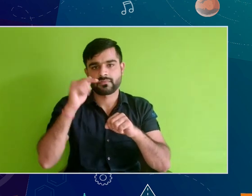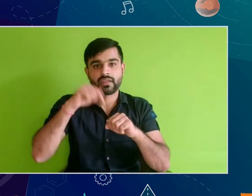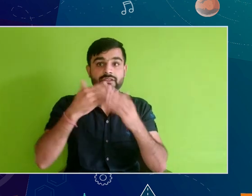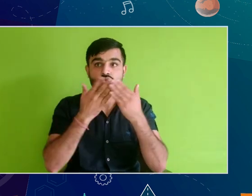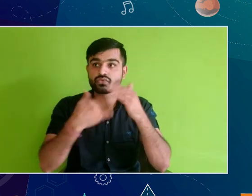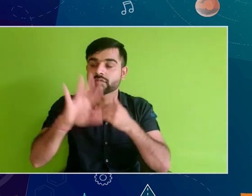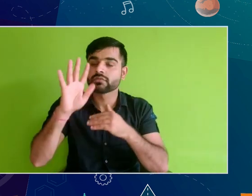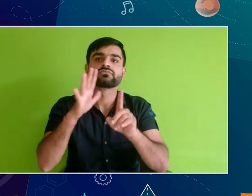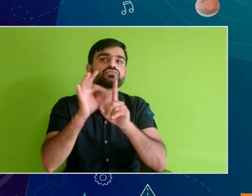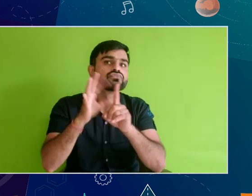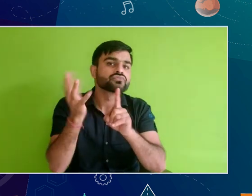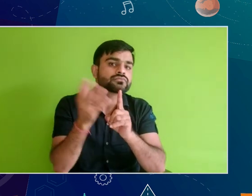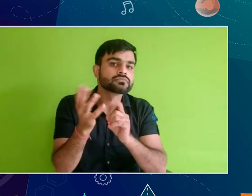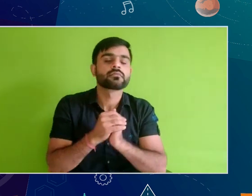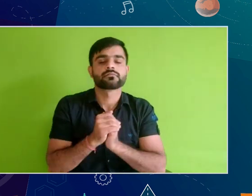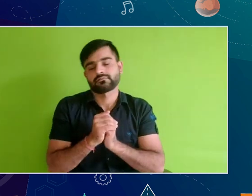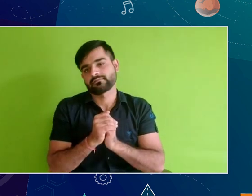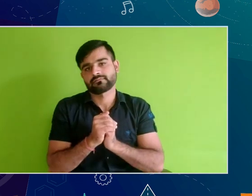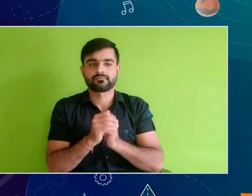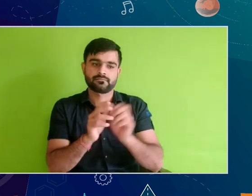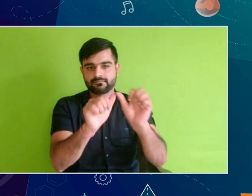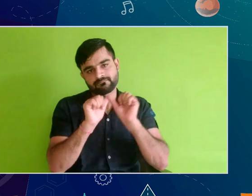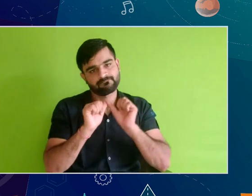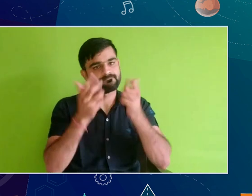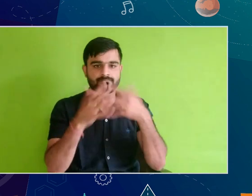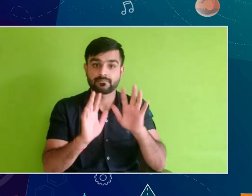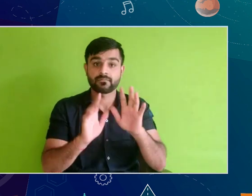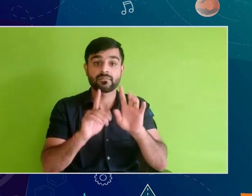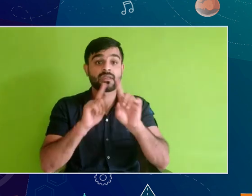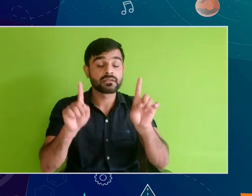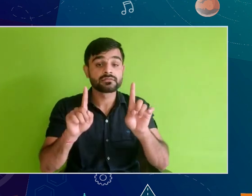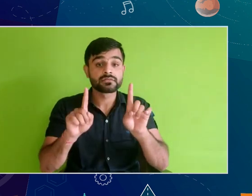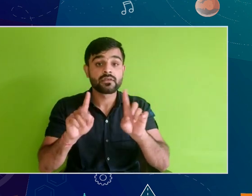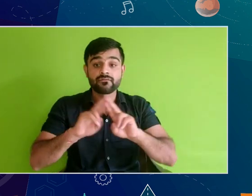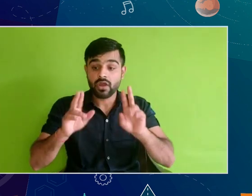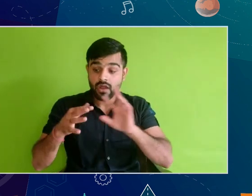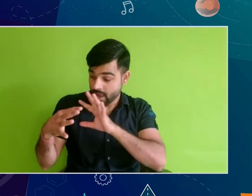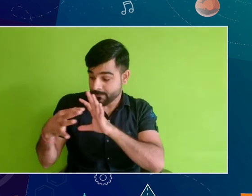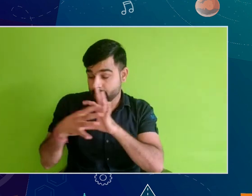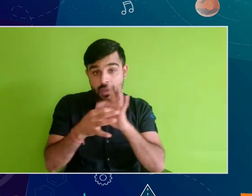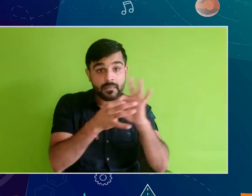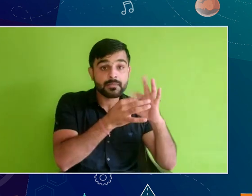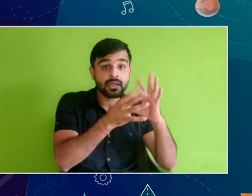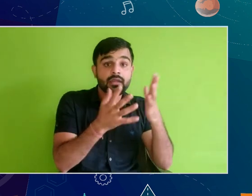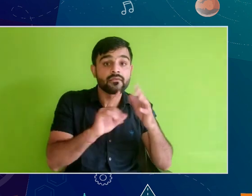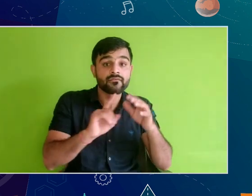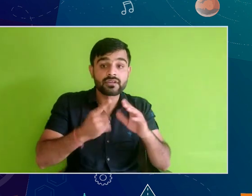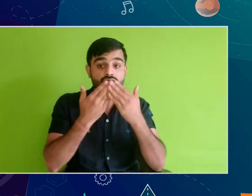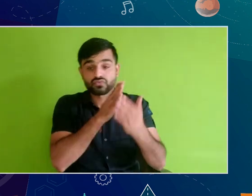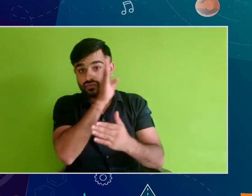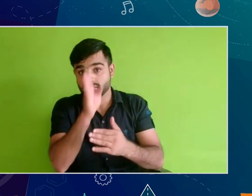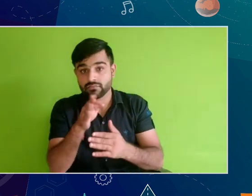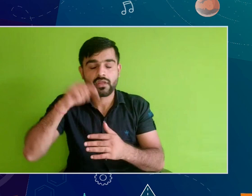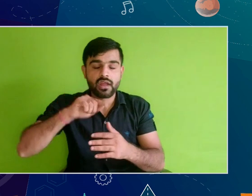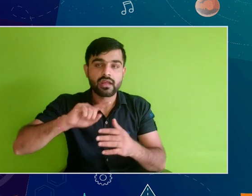क्या हुआ, वो हमें बता तो देते हैं, लेकिन पूरे सीक्वेंस में नहीं बता पाते कि पहले मैं स्कूल गया, आज फर्स्ट पीरियड में मैम ने